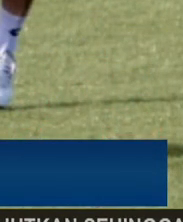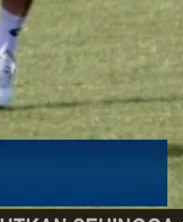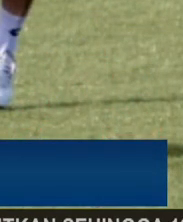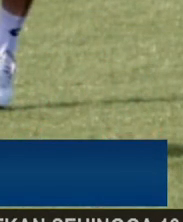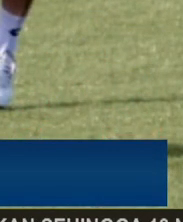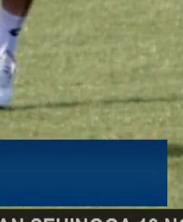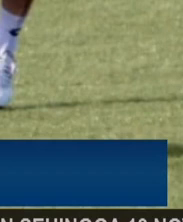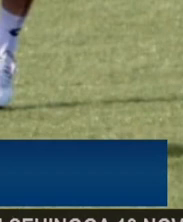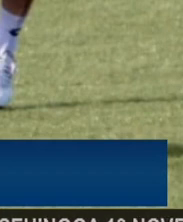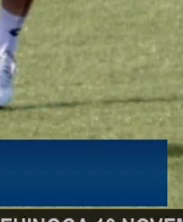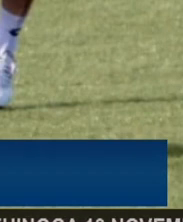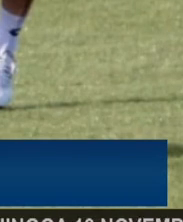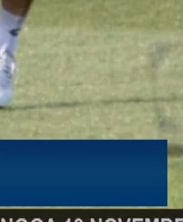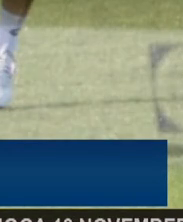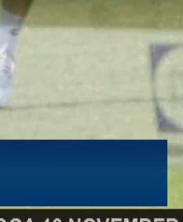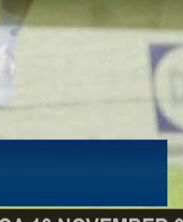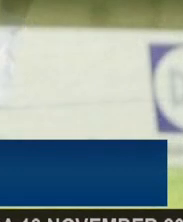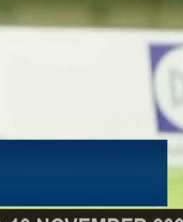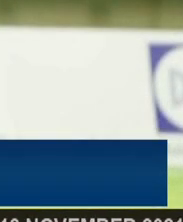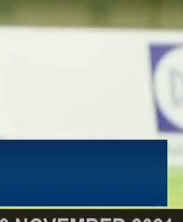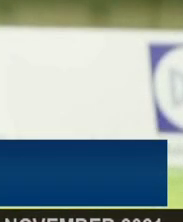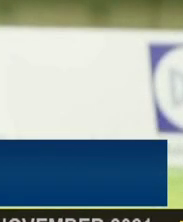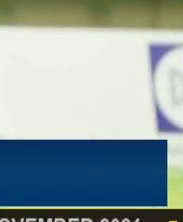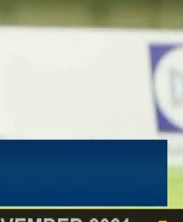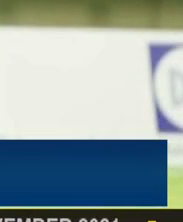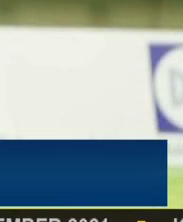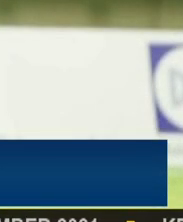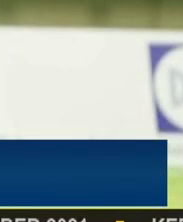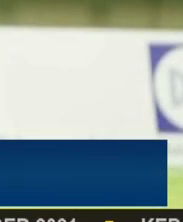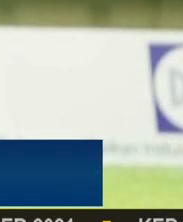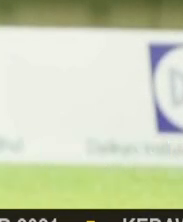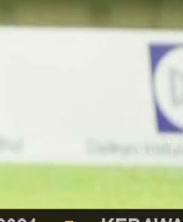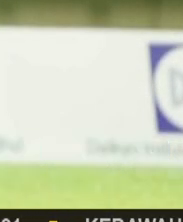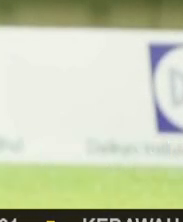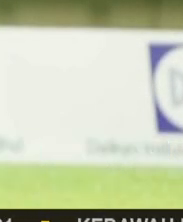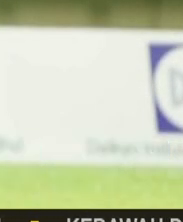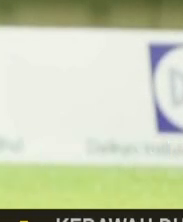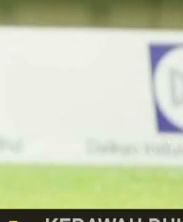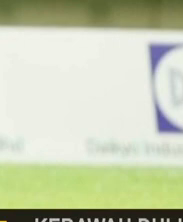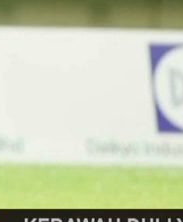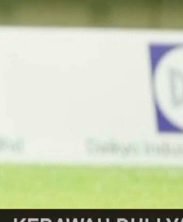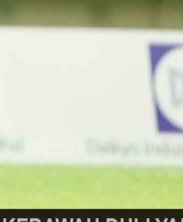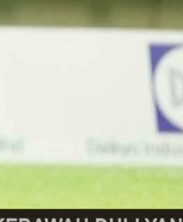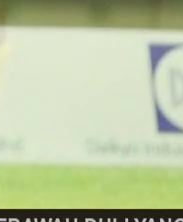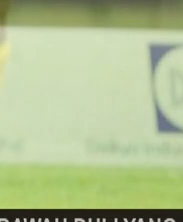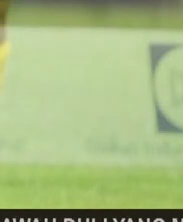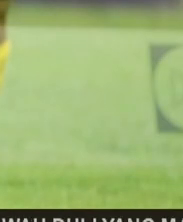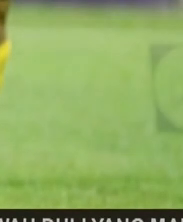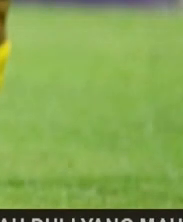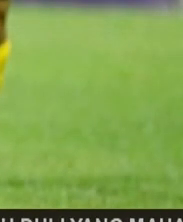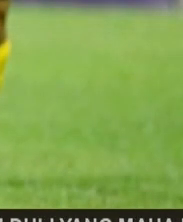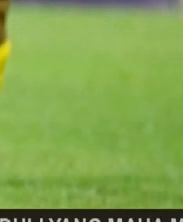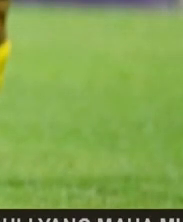dijadwalkan akan menentang Timor Leste dipusingkan kelayakan pada satu jam menanti di Singapura dengan pengunduran tersebut